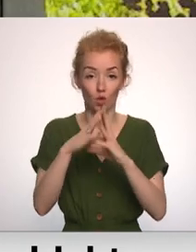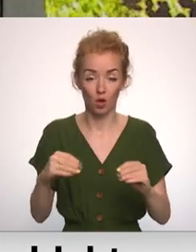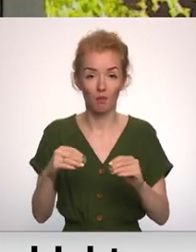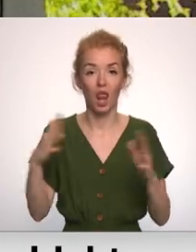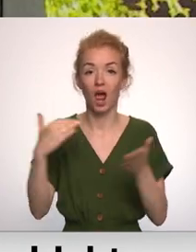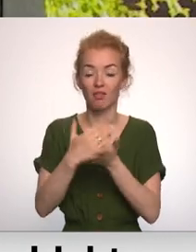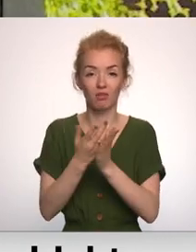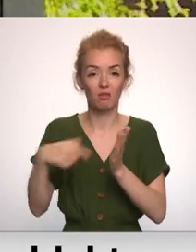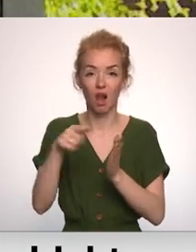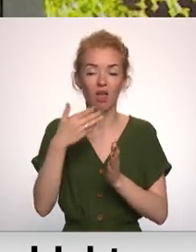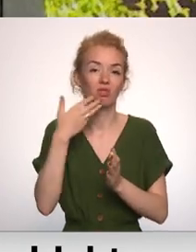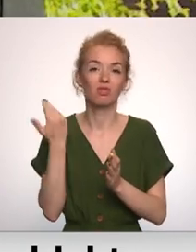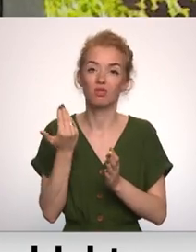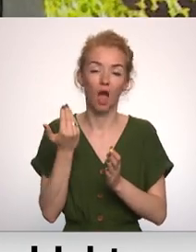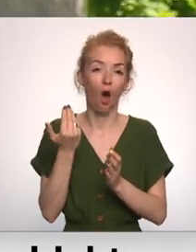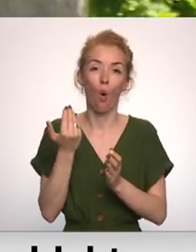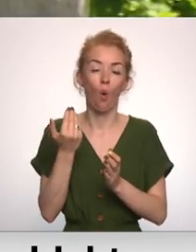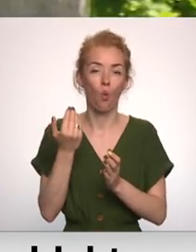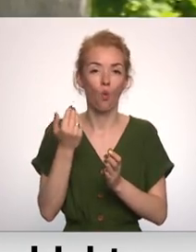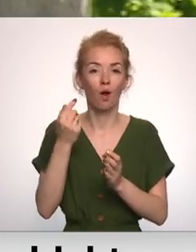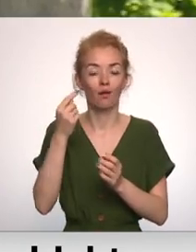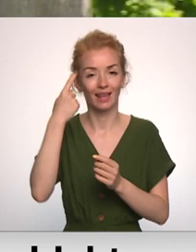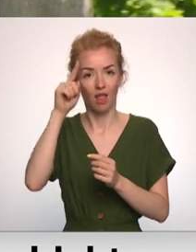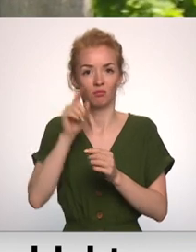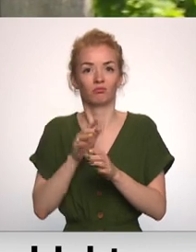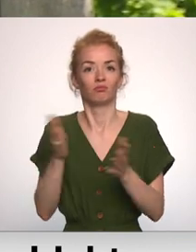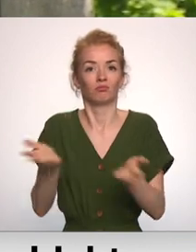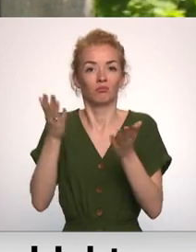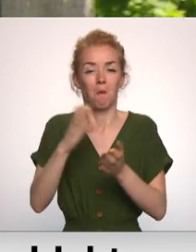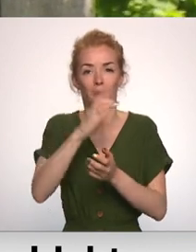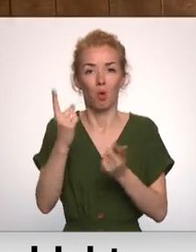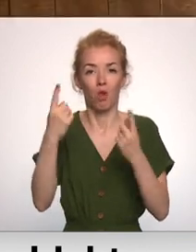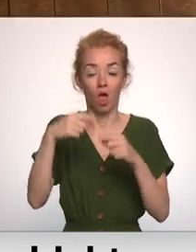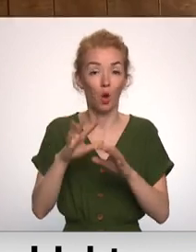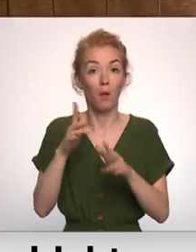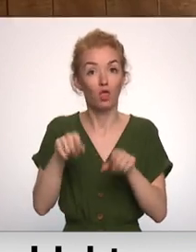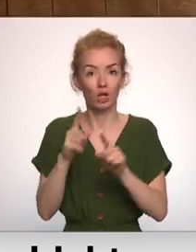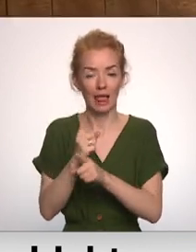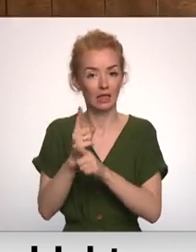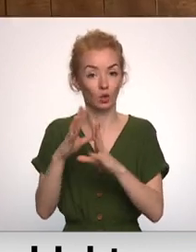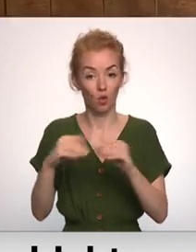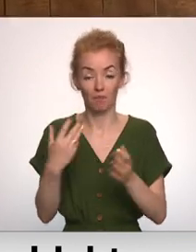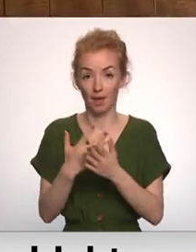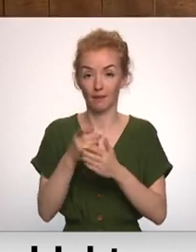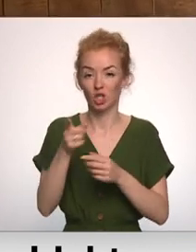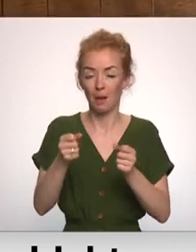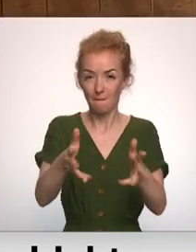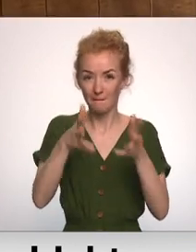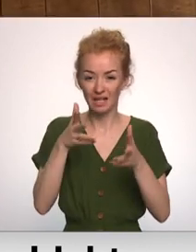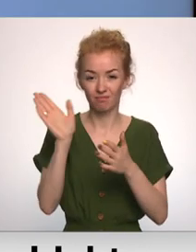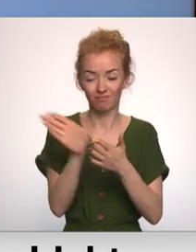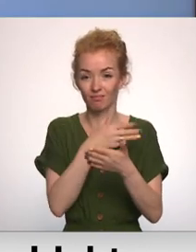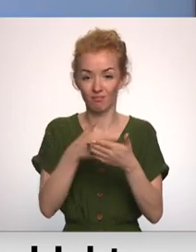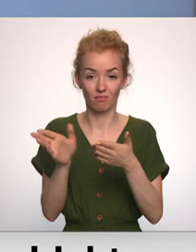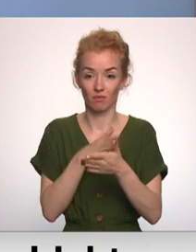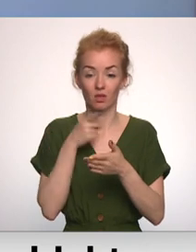vairākums neesot ideoloģiski uzlādāts. Tomēr ir daži padomju varu slavinoši, kurus nemaz nedrīkst nojaukt. Piemēram, šim spilgti krāsotājam